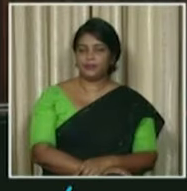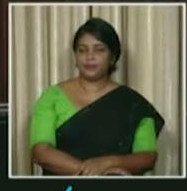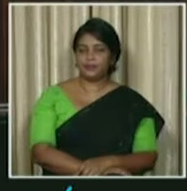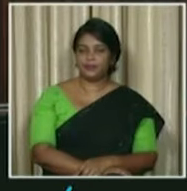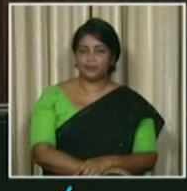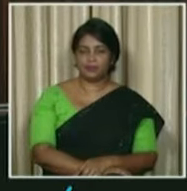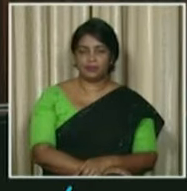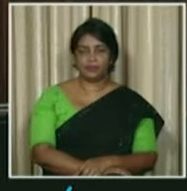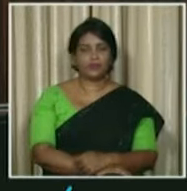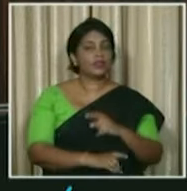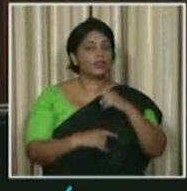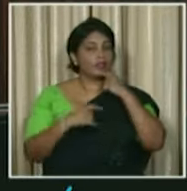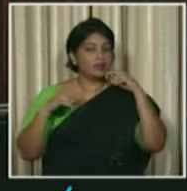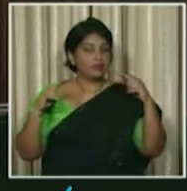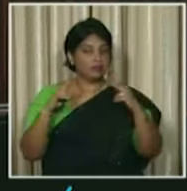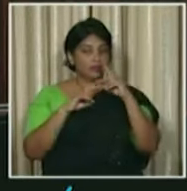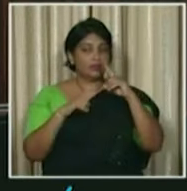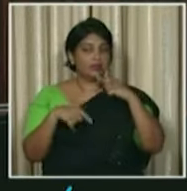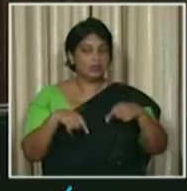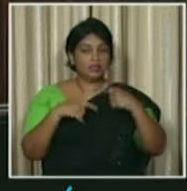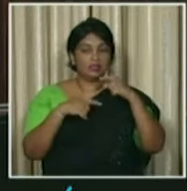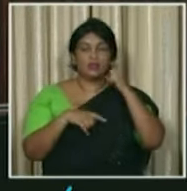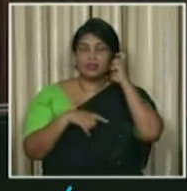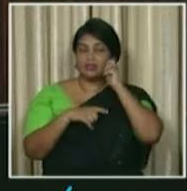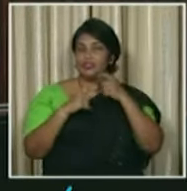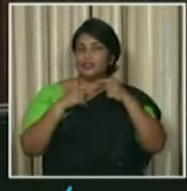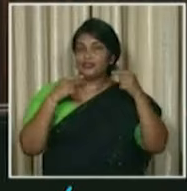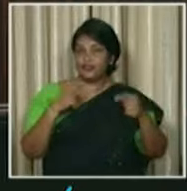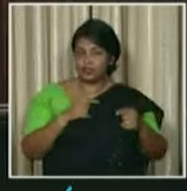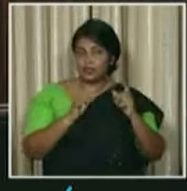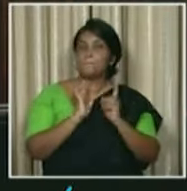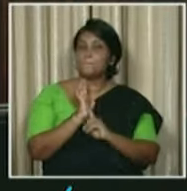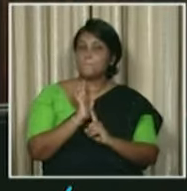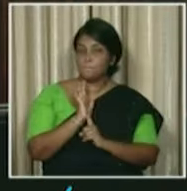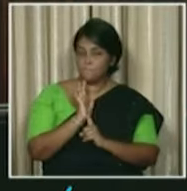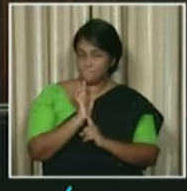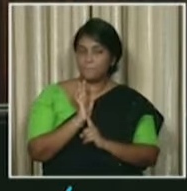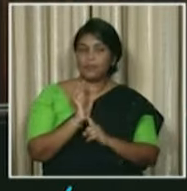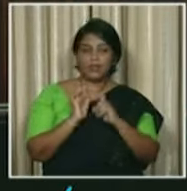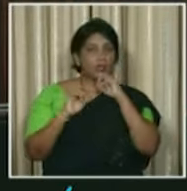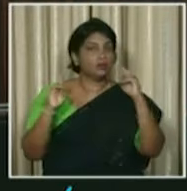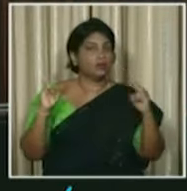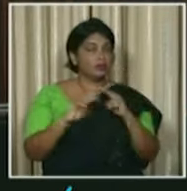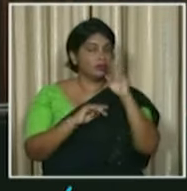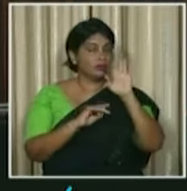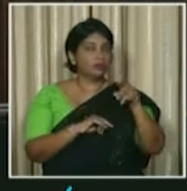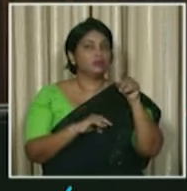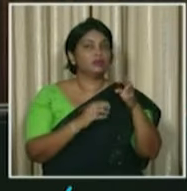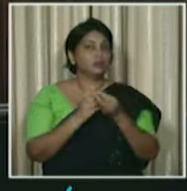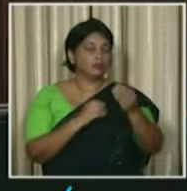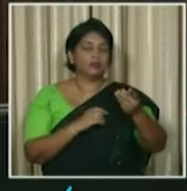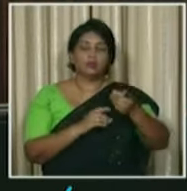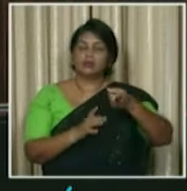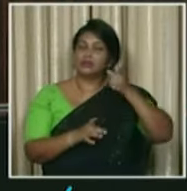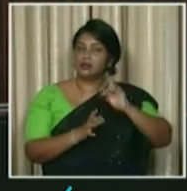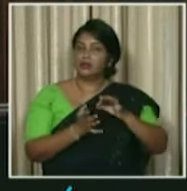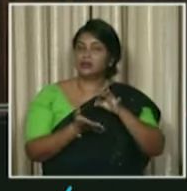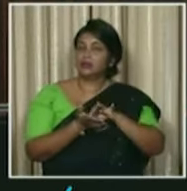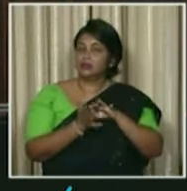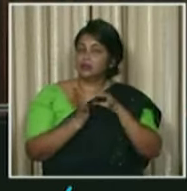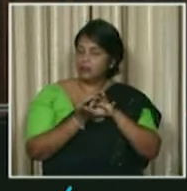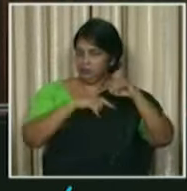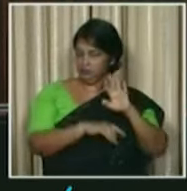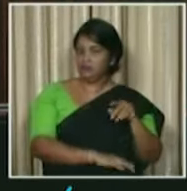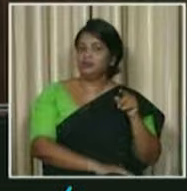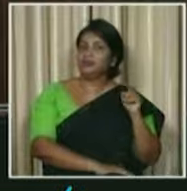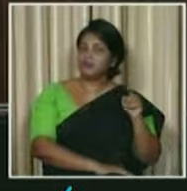ශේෂාධිකරණයේ හැම අභියෝගයට ලක්කන ලද තස්ත විරෝධන ඇමති පනත් කෙටුම් පත සම්බන්ධයෙන් ශේෂාධිකරණය විසින් ලබා දෙන ලද තීන්දුව කරු කතානායකතුමා වෙත